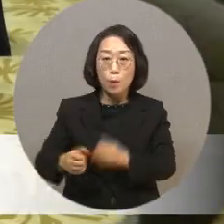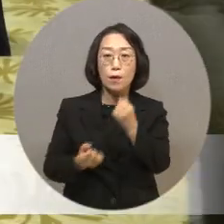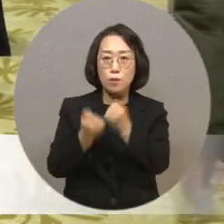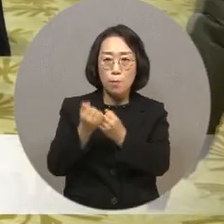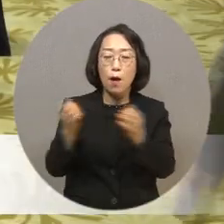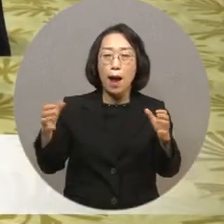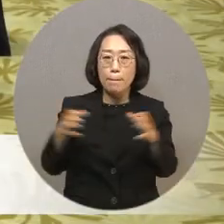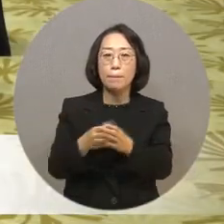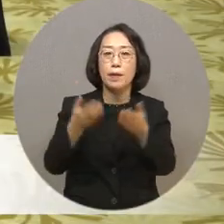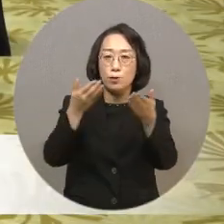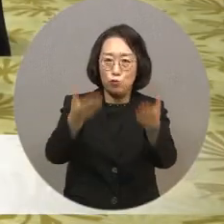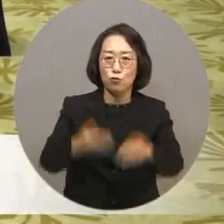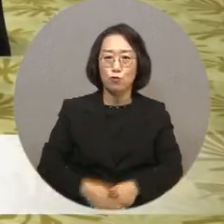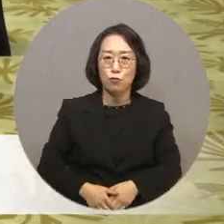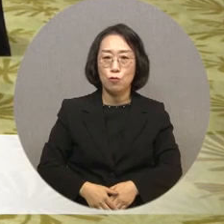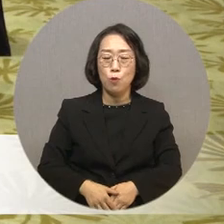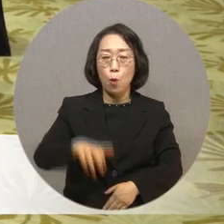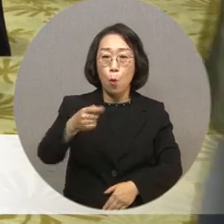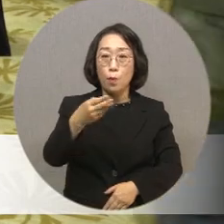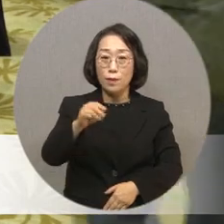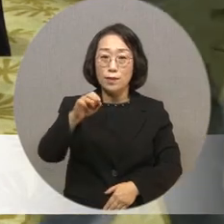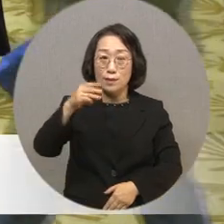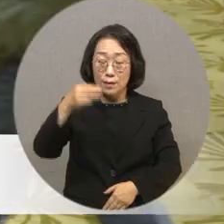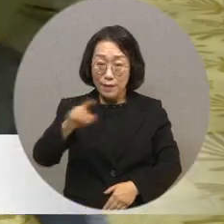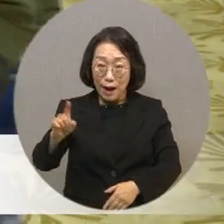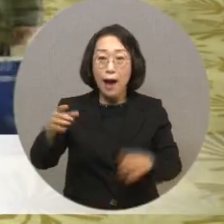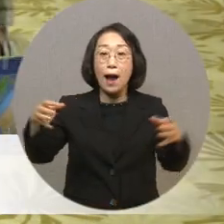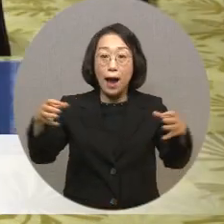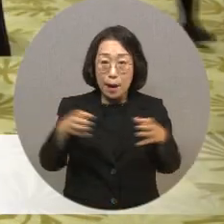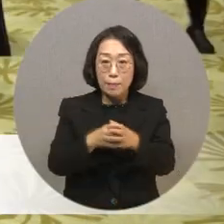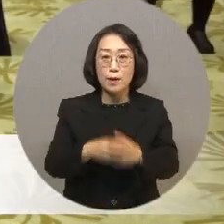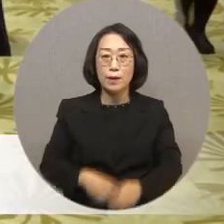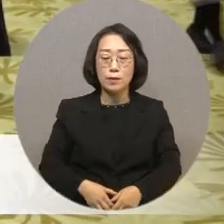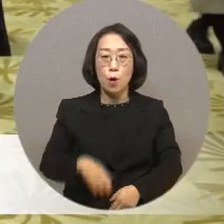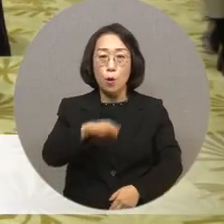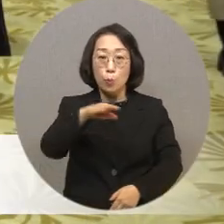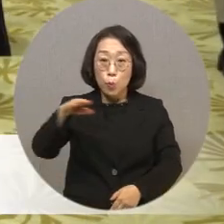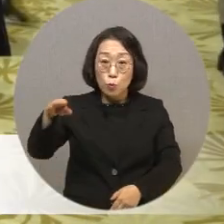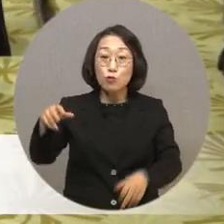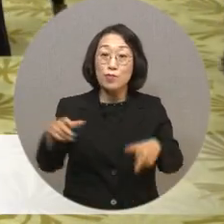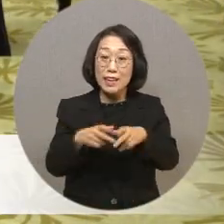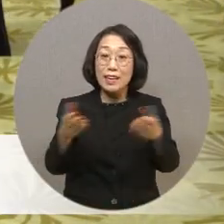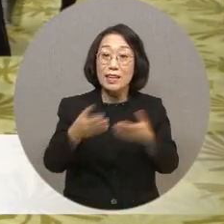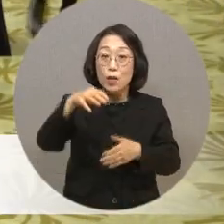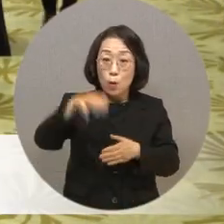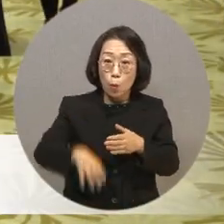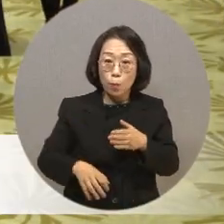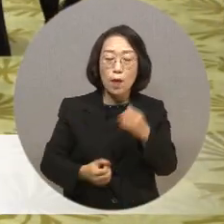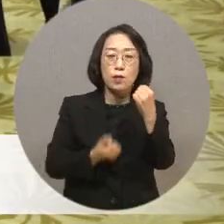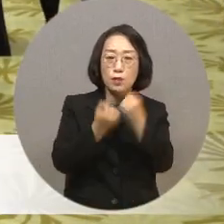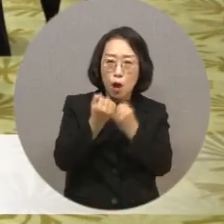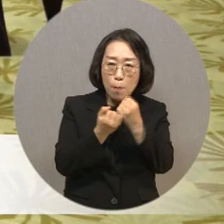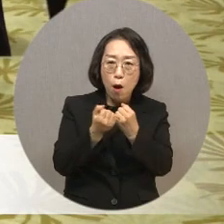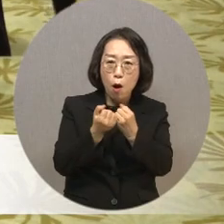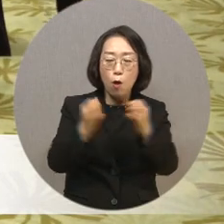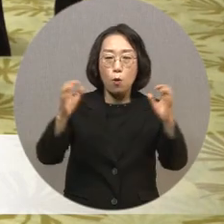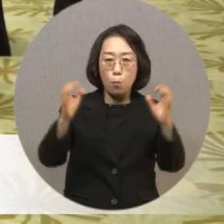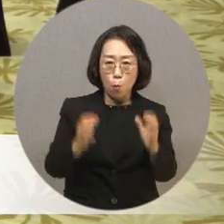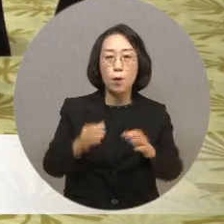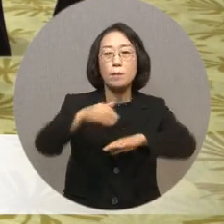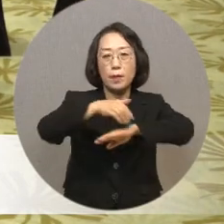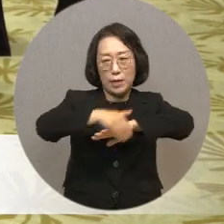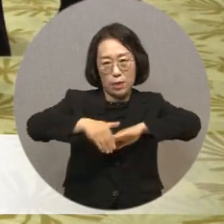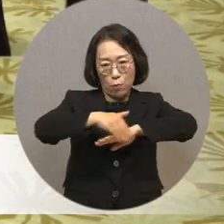저희가 코트라와 연계해서 한국장애인고용공단 표준사업장 제도 찾아가는 설명회를 기획하게